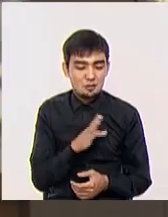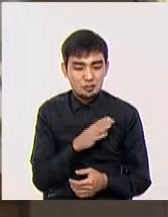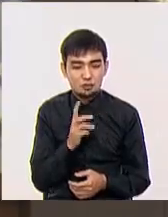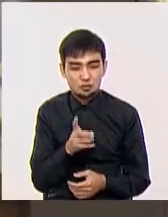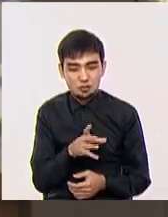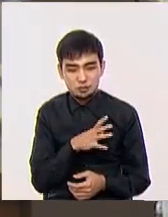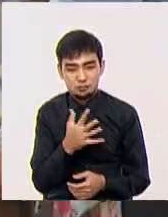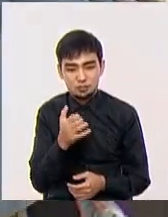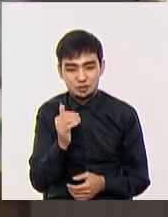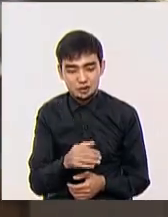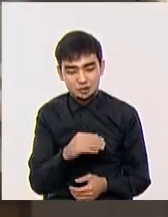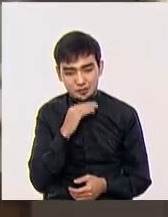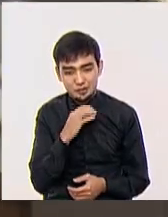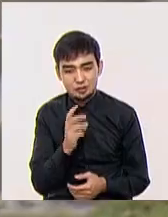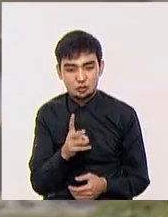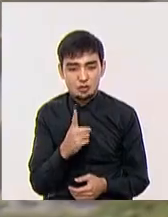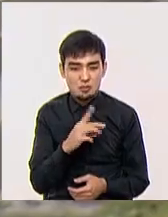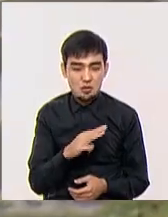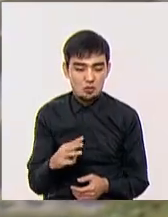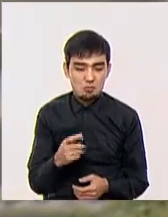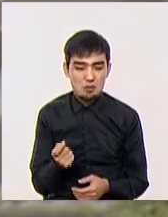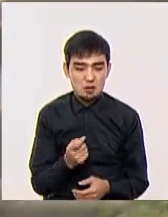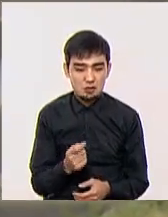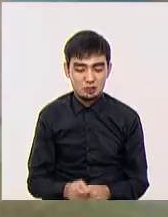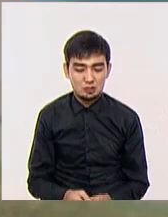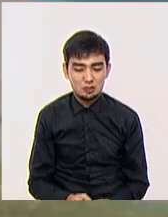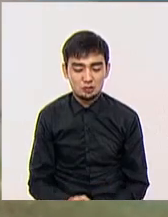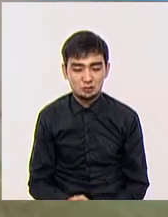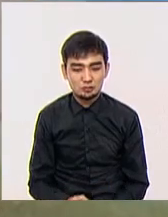500 тысяч хватает а кому-то и миллиона мало